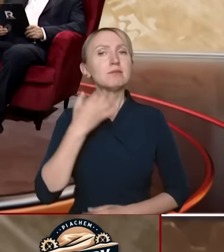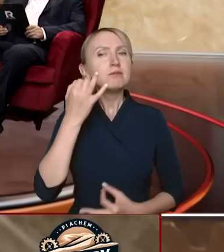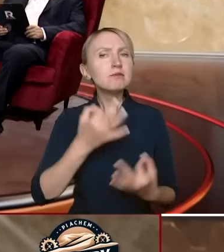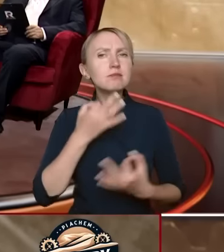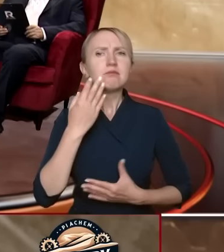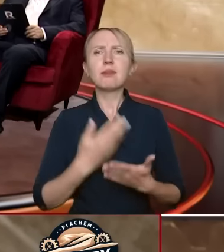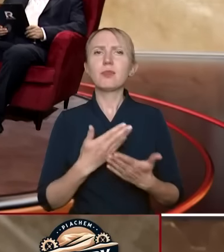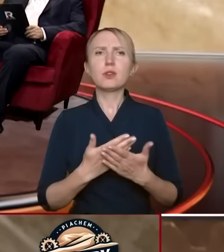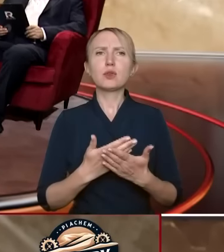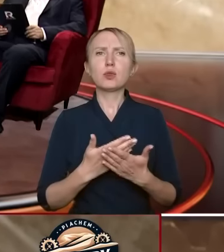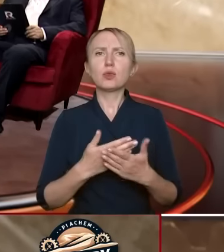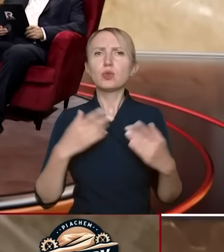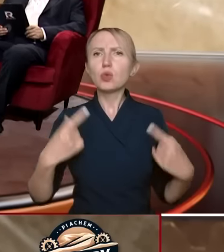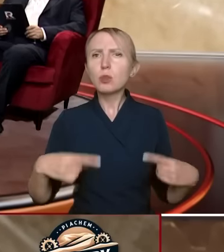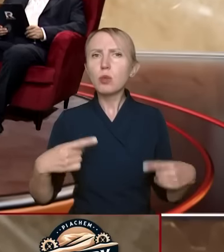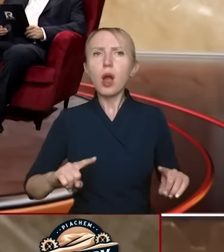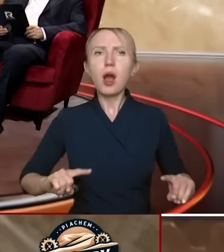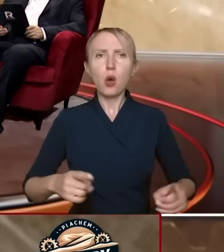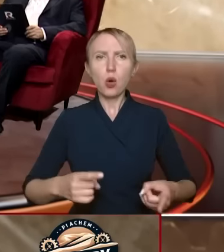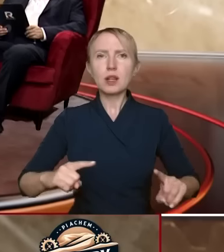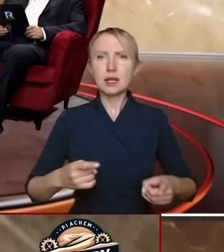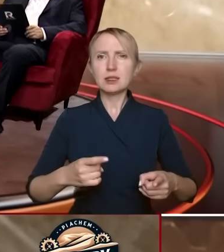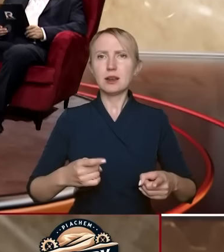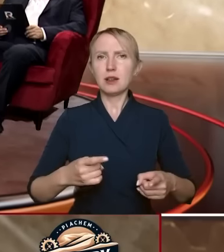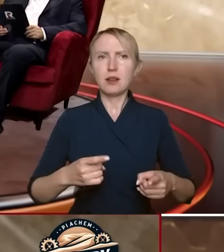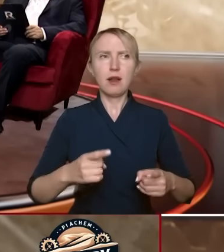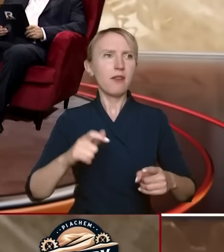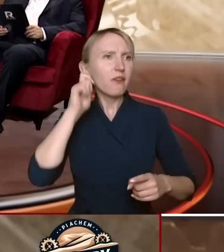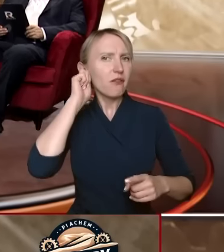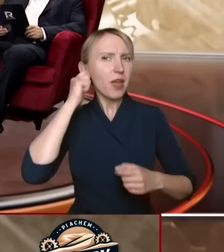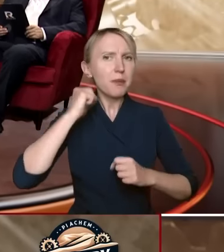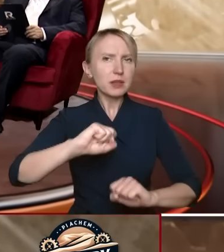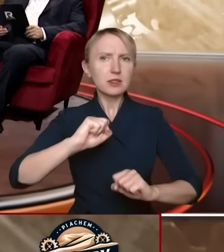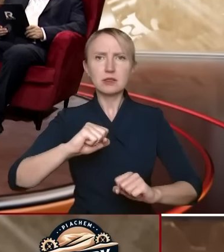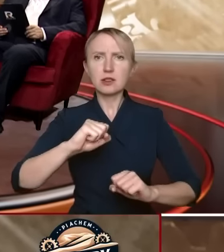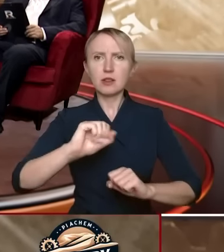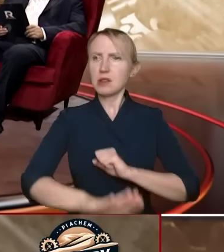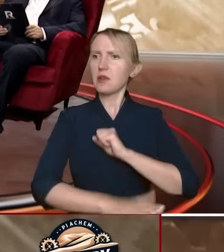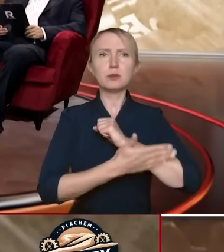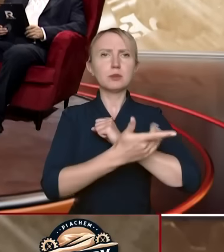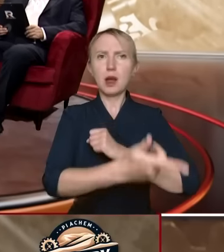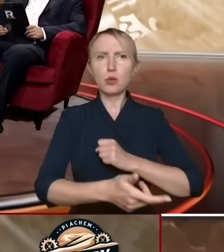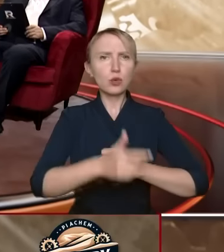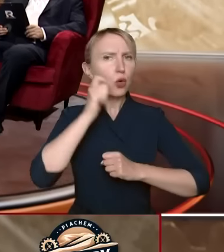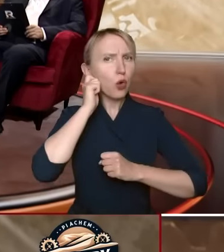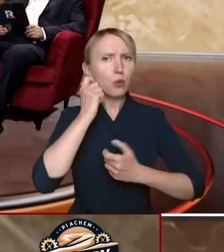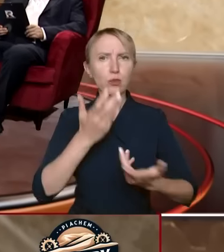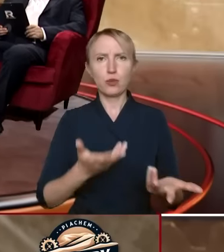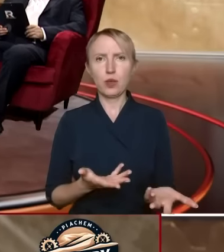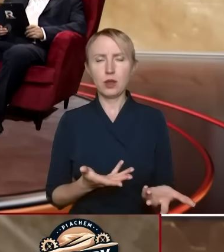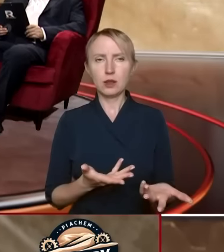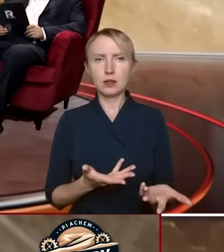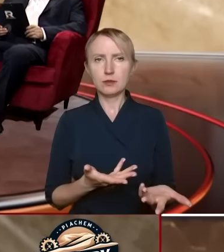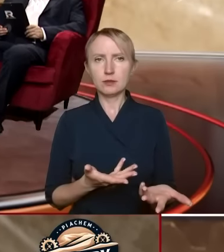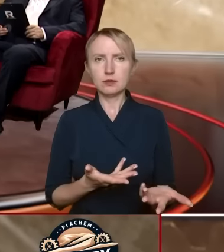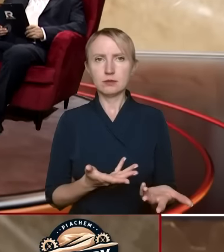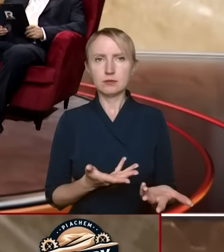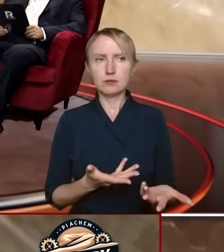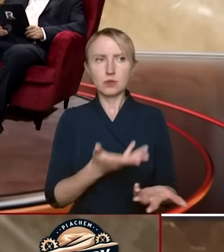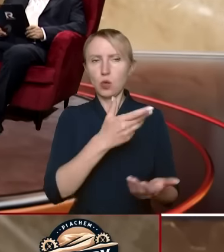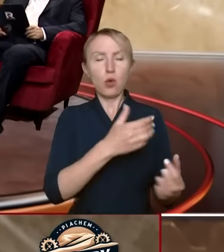tu się nie odezwały jakieś organizacje feministyczne i nie stanęły po stronie tych kobiet, które tutaj są